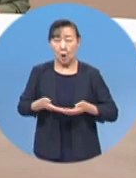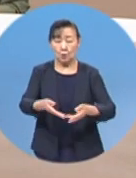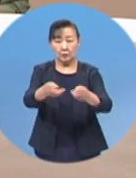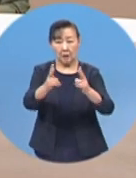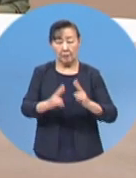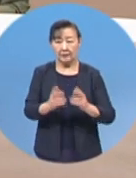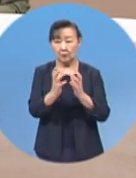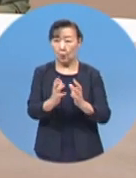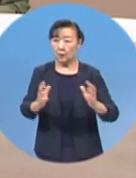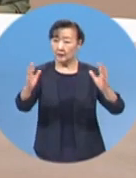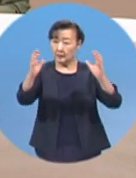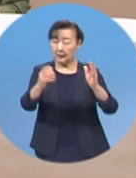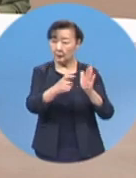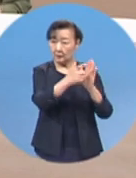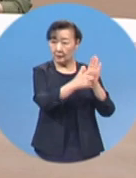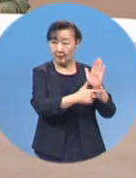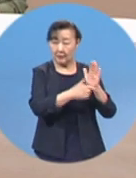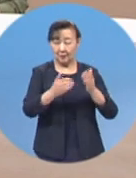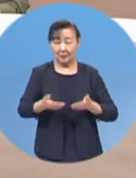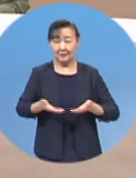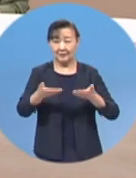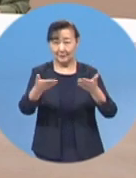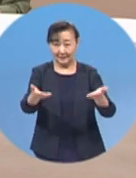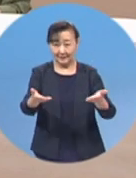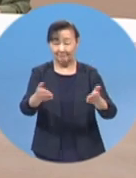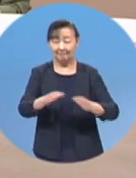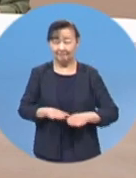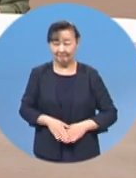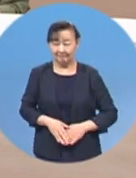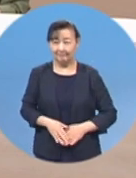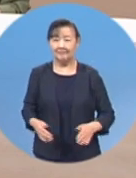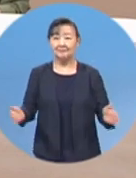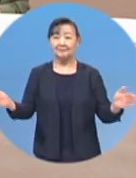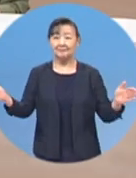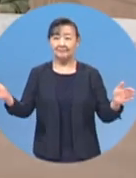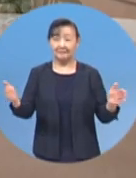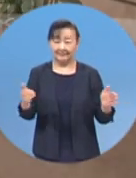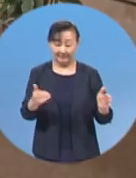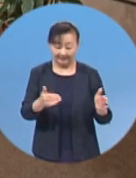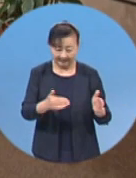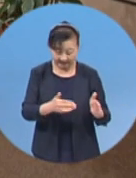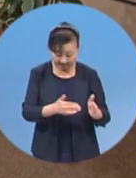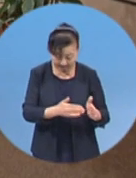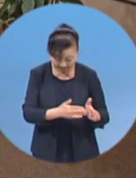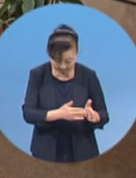橋の野菜と題してお送りします。それでは今週はこのあたりで失礼いたします。